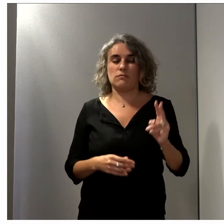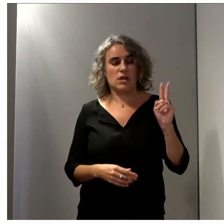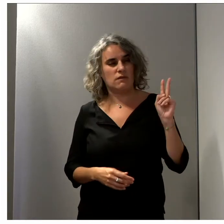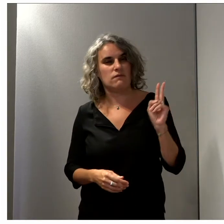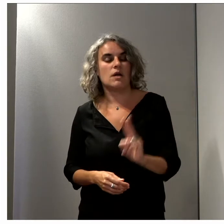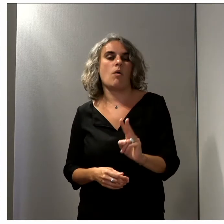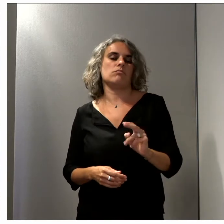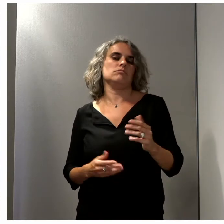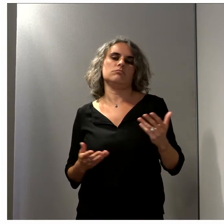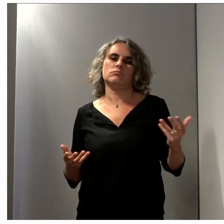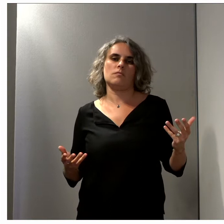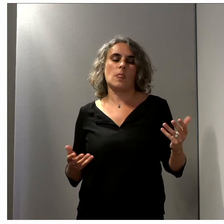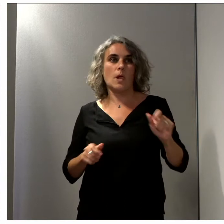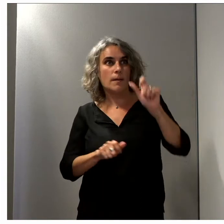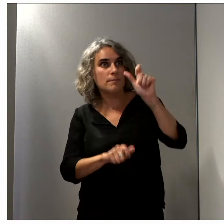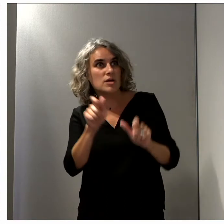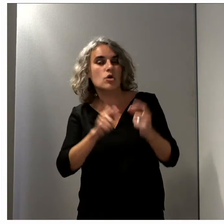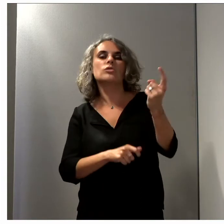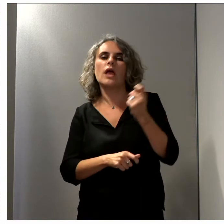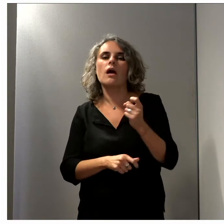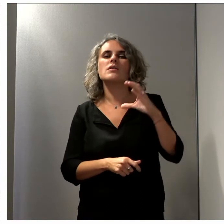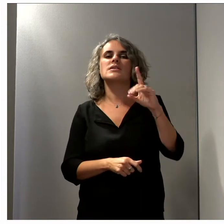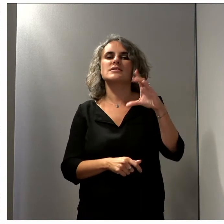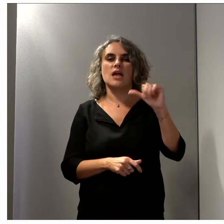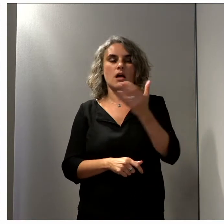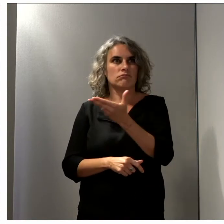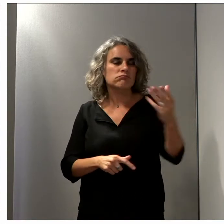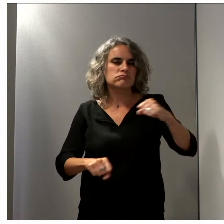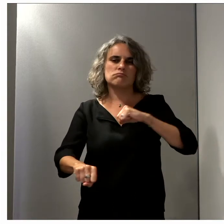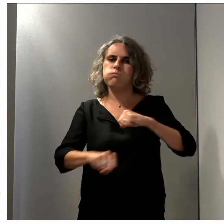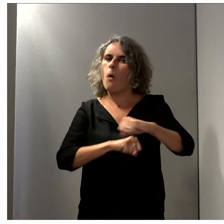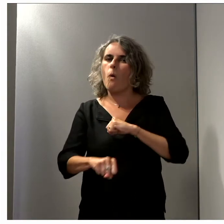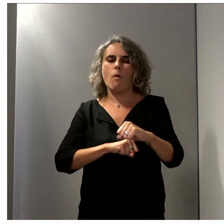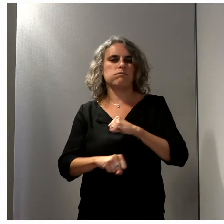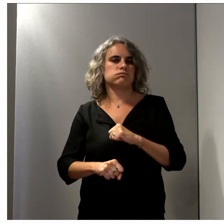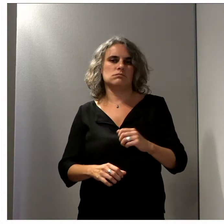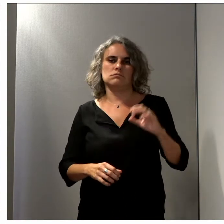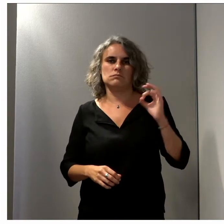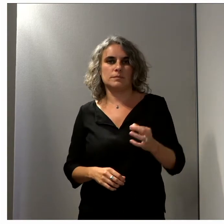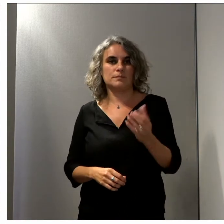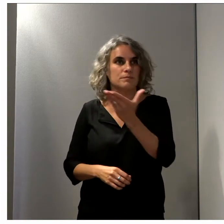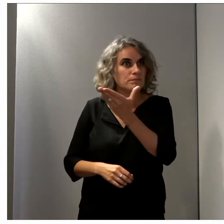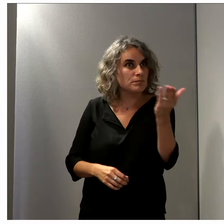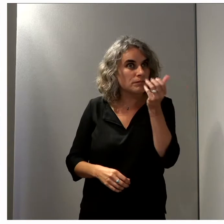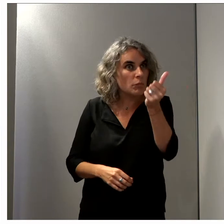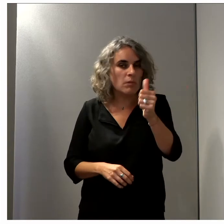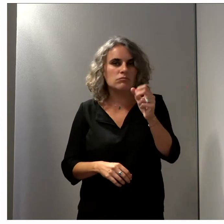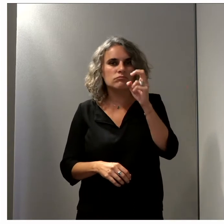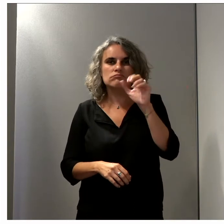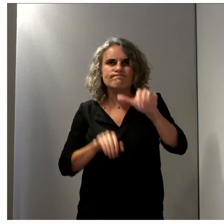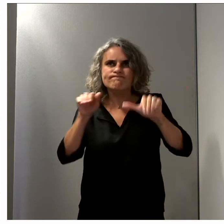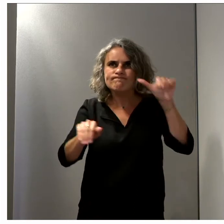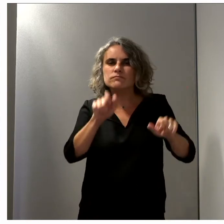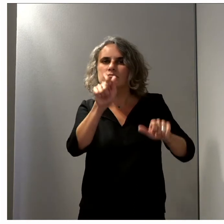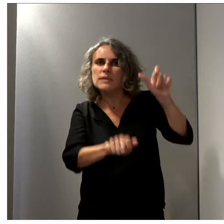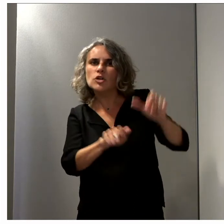la mobilisation active des représentants des 3 CDCA pour trouver les participants à ces ateliers, pour avoir